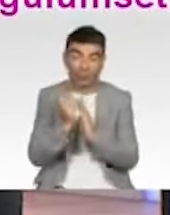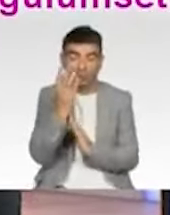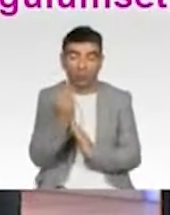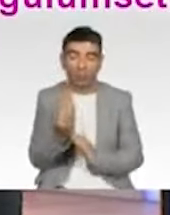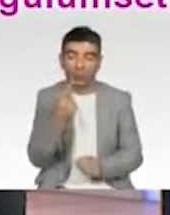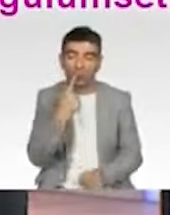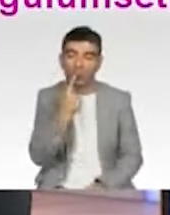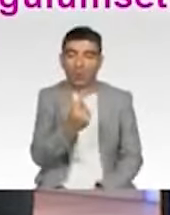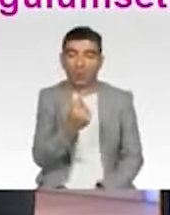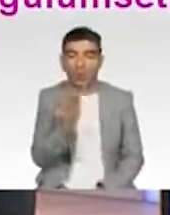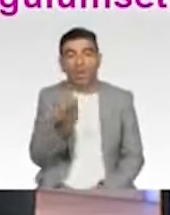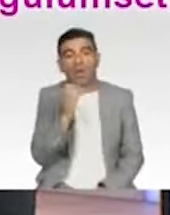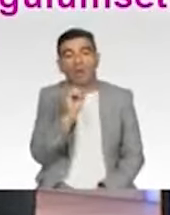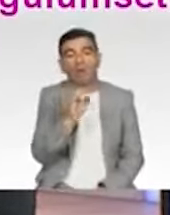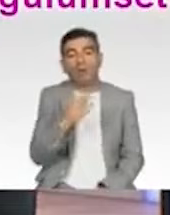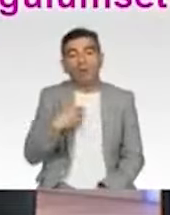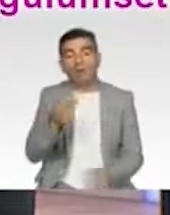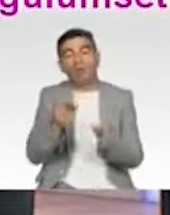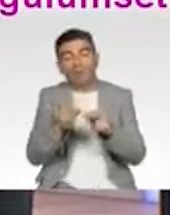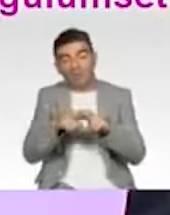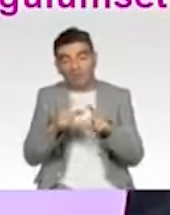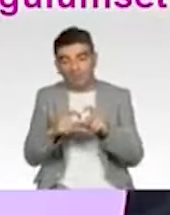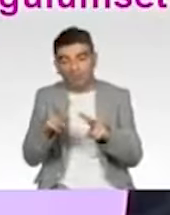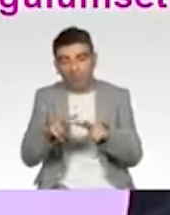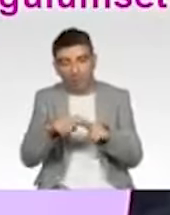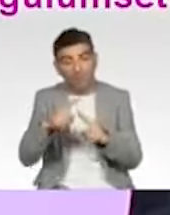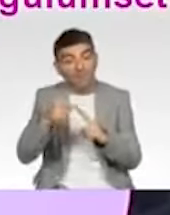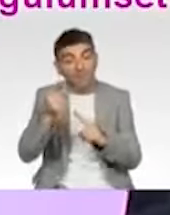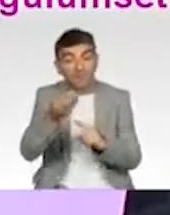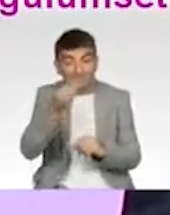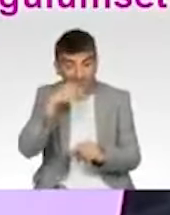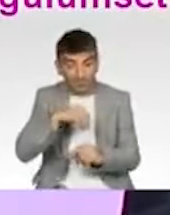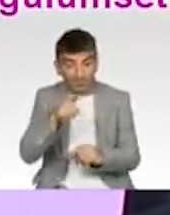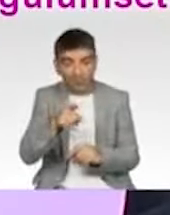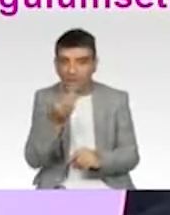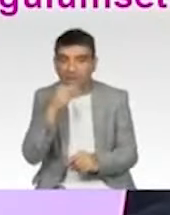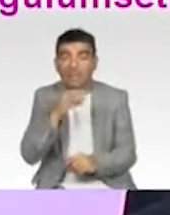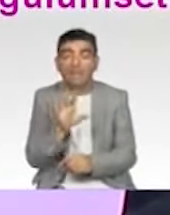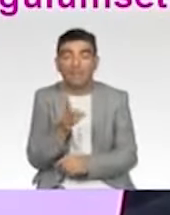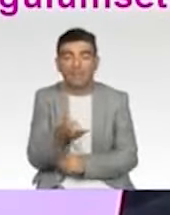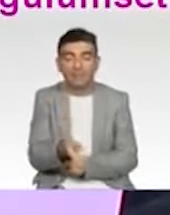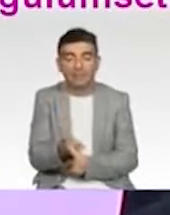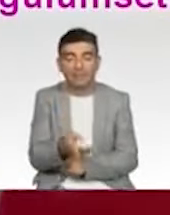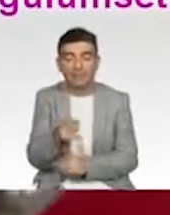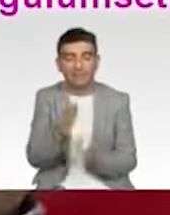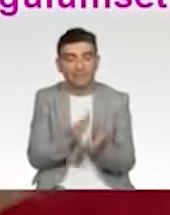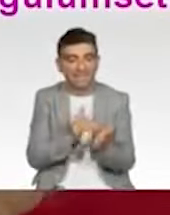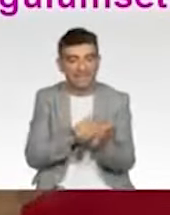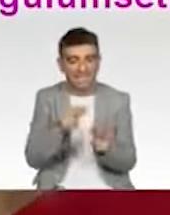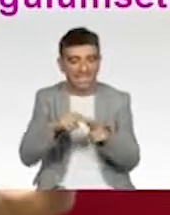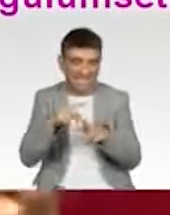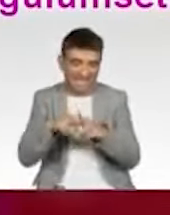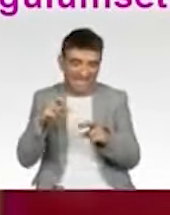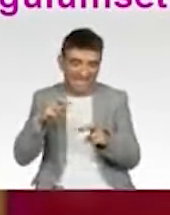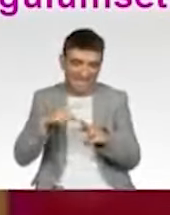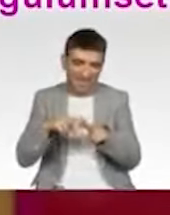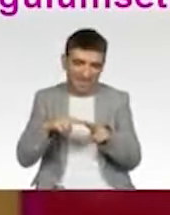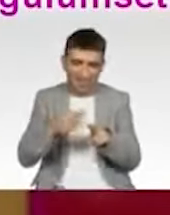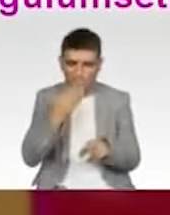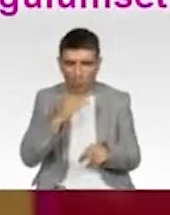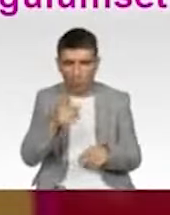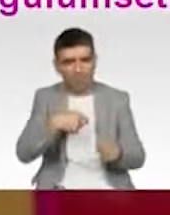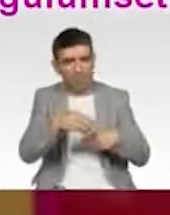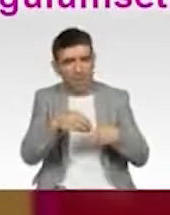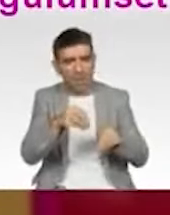söylüyor. Ama hocam ben basma tüketirsem rahat rahat tüketebilir miyim? Hayır, tüketemezsiniz. Çünkü pirincin kepeği yoktur. Gidin